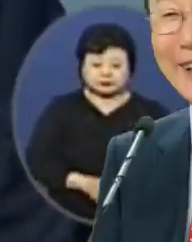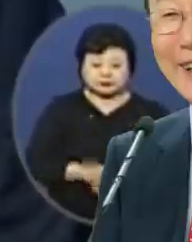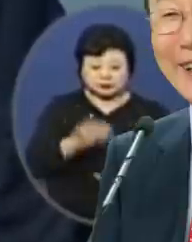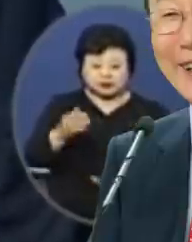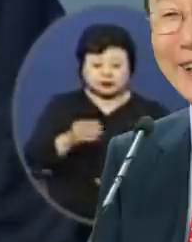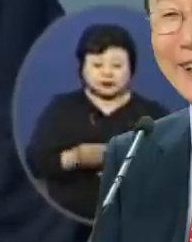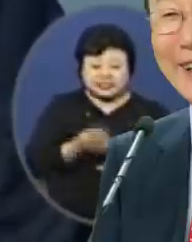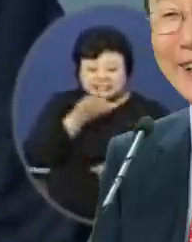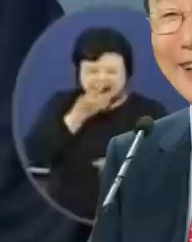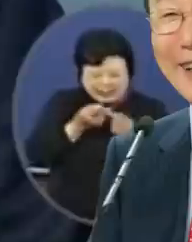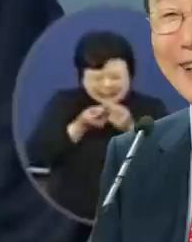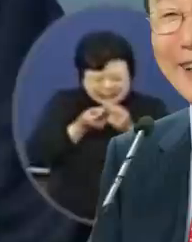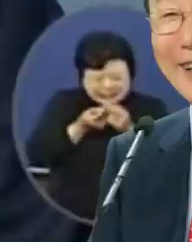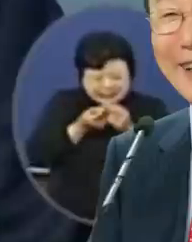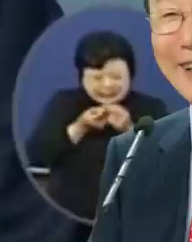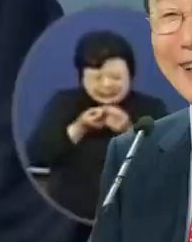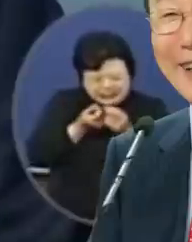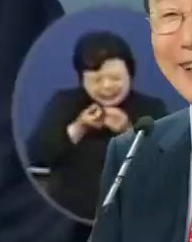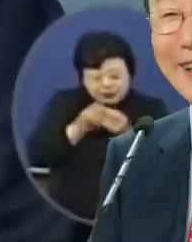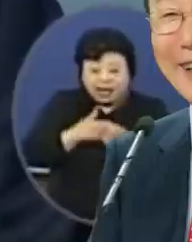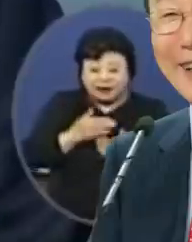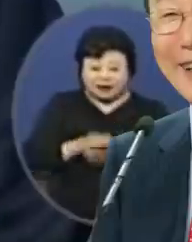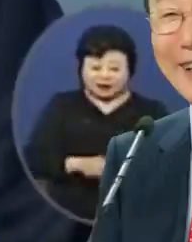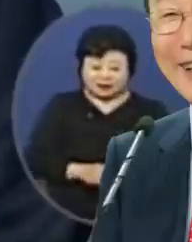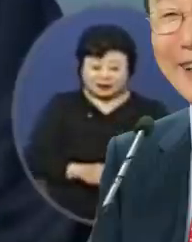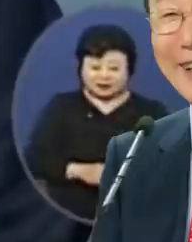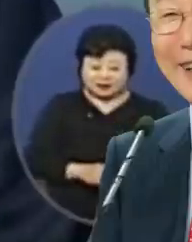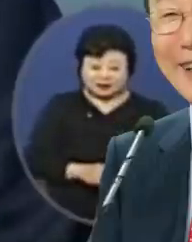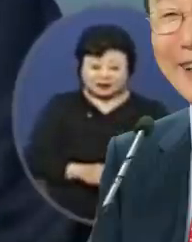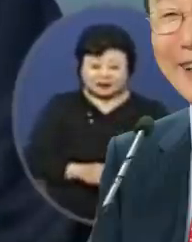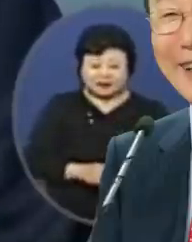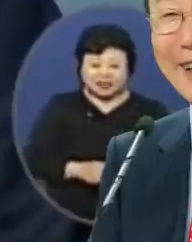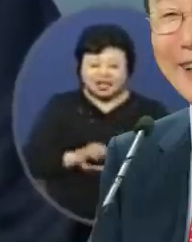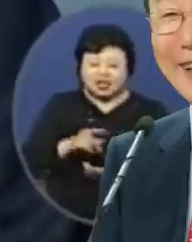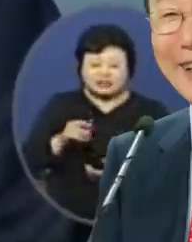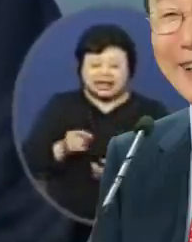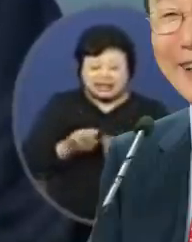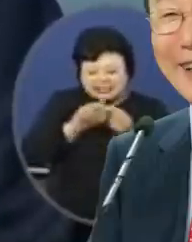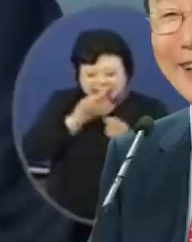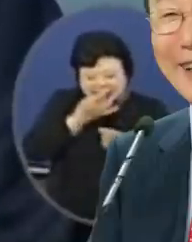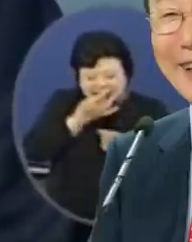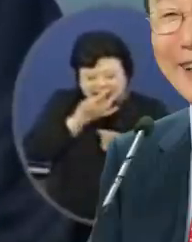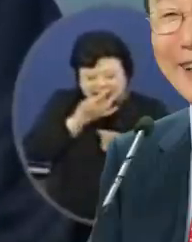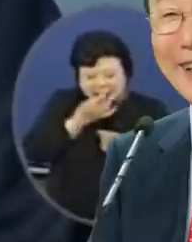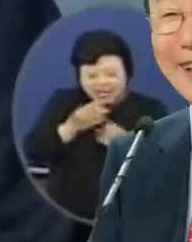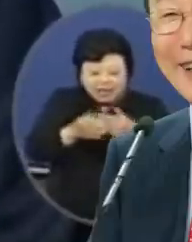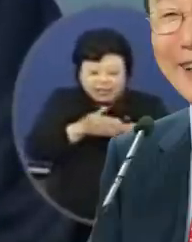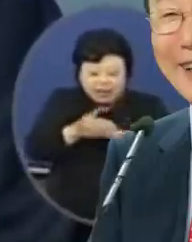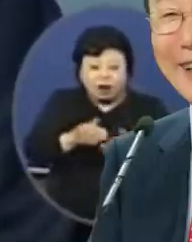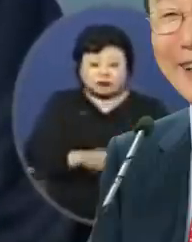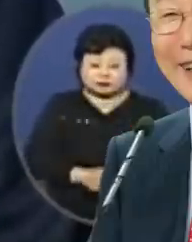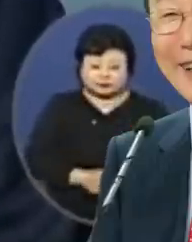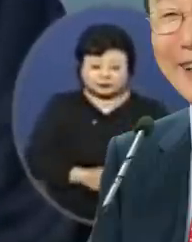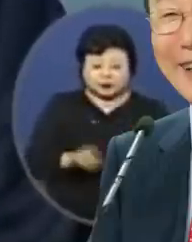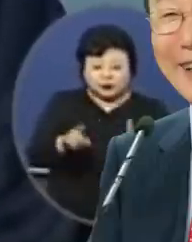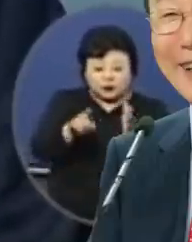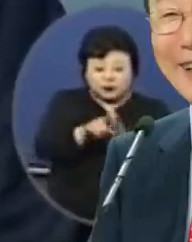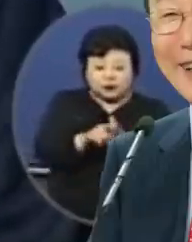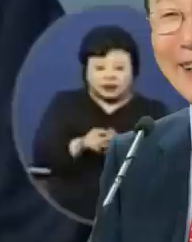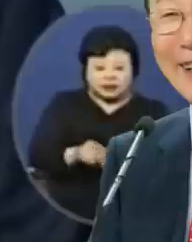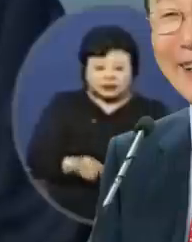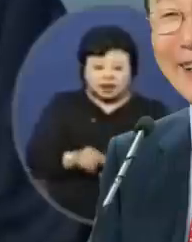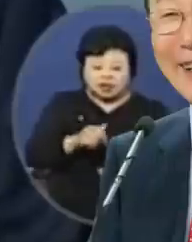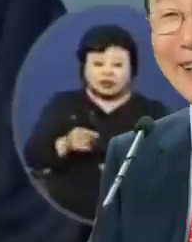여러분 계자씨가 얼마나 적은지 알지요? 저는 오랫동안 계자씨 경험을 내 마음에 확실하시기 위해서